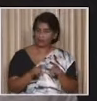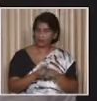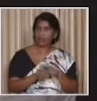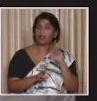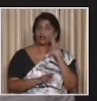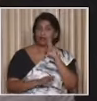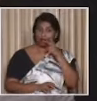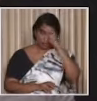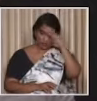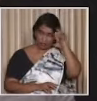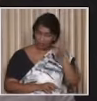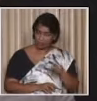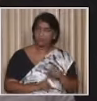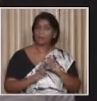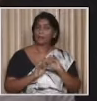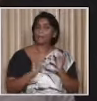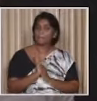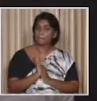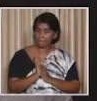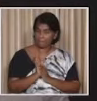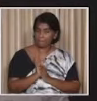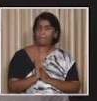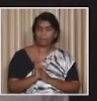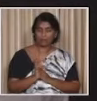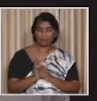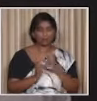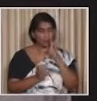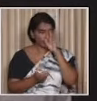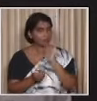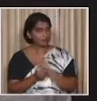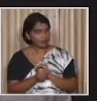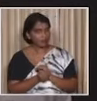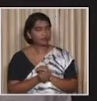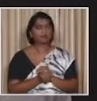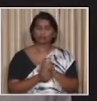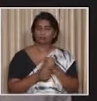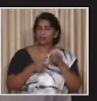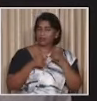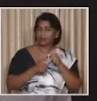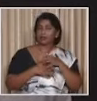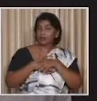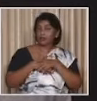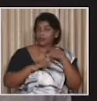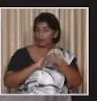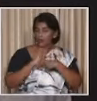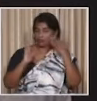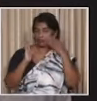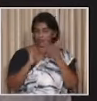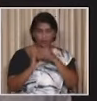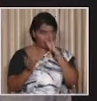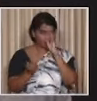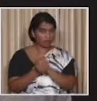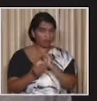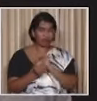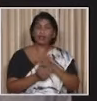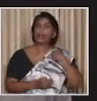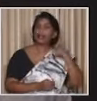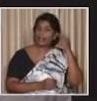රනිල් වික්‍රමසිංහ අගමැතිවරයා ඉතා කල්පනාවෙන් ඉතාම ජාතිය ගැන ආරක්ෂිතව